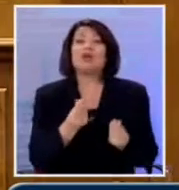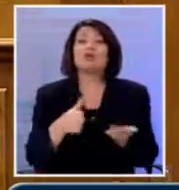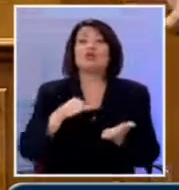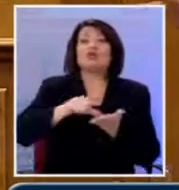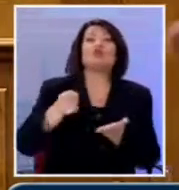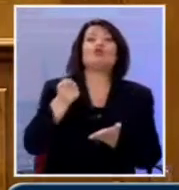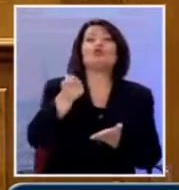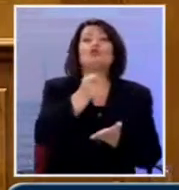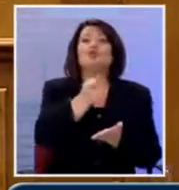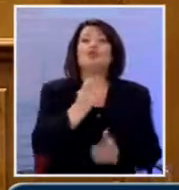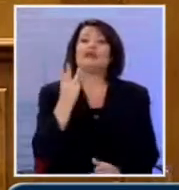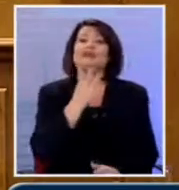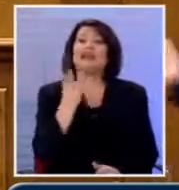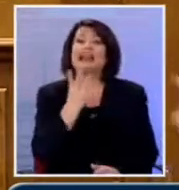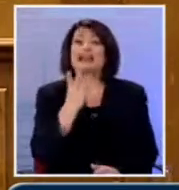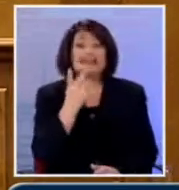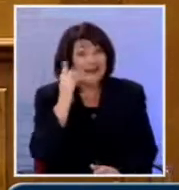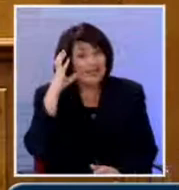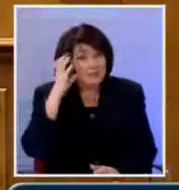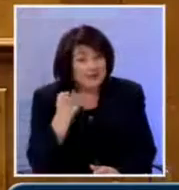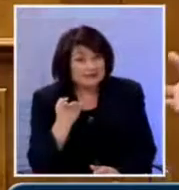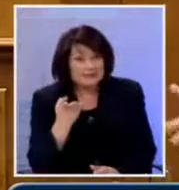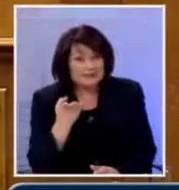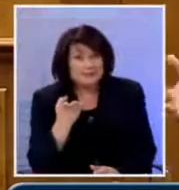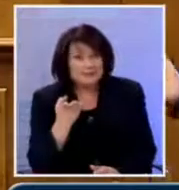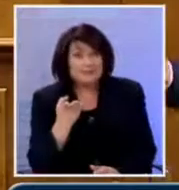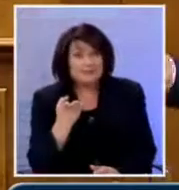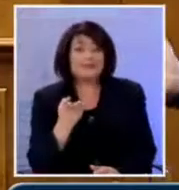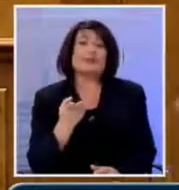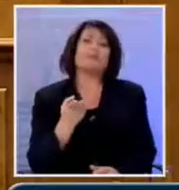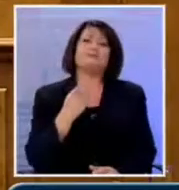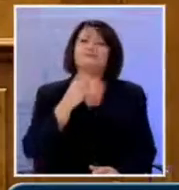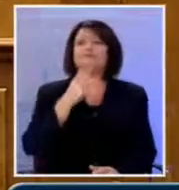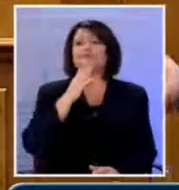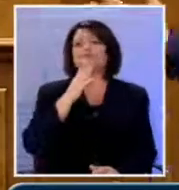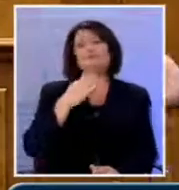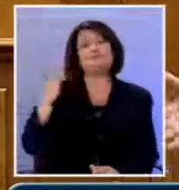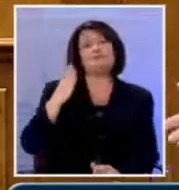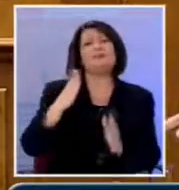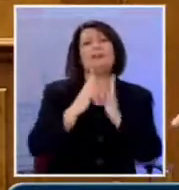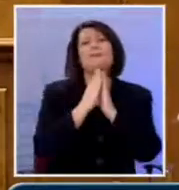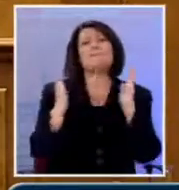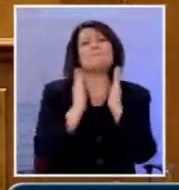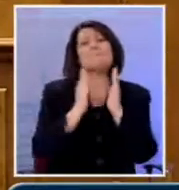των δανειστών. 33 δεν είχαμε, είχαμε και τη μικρασιατική καταστροφή, είχαμε τις συμφορές.